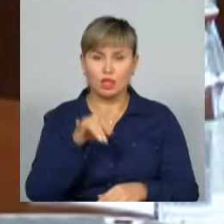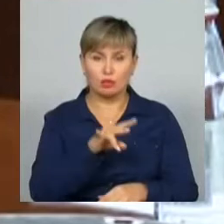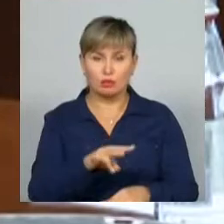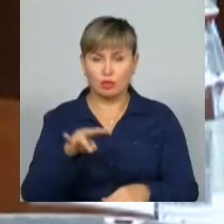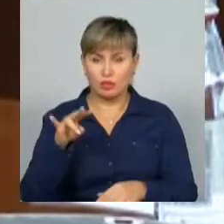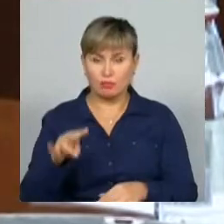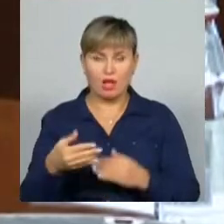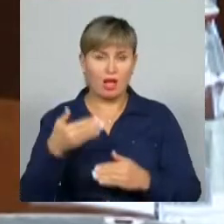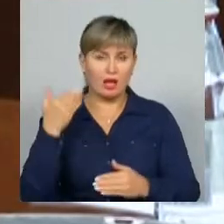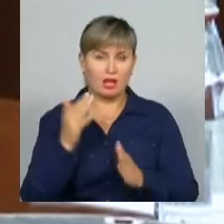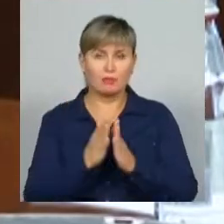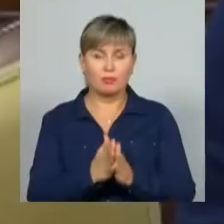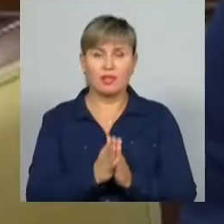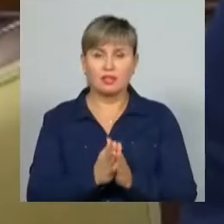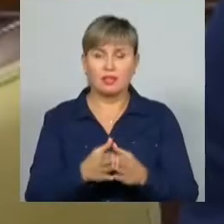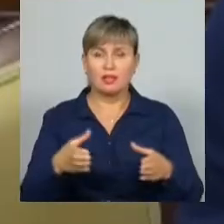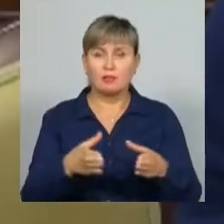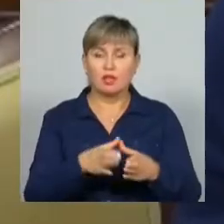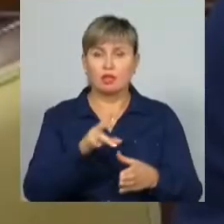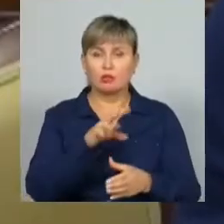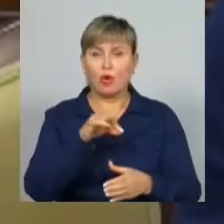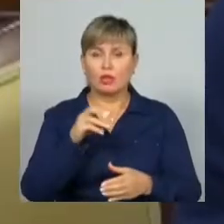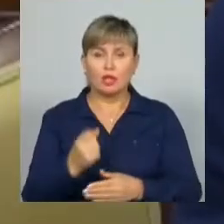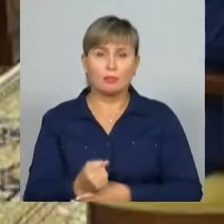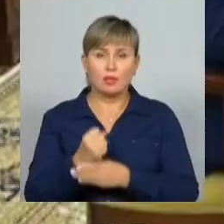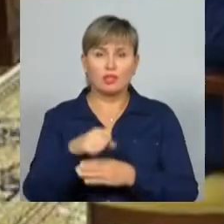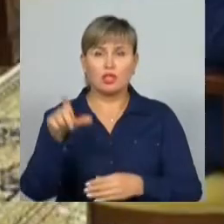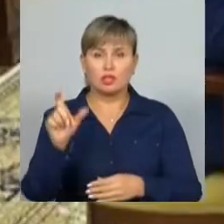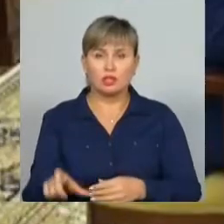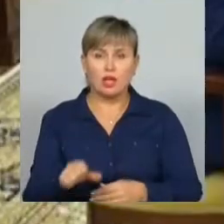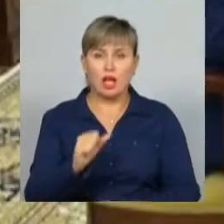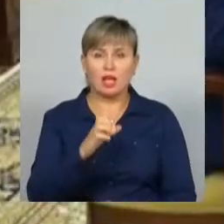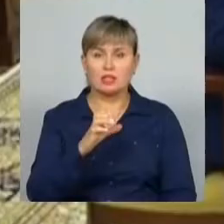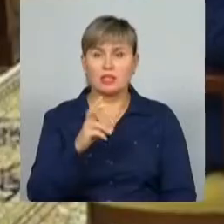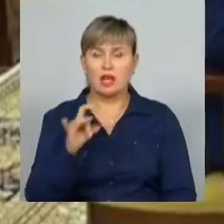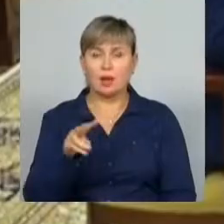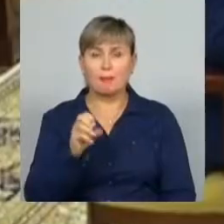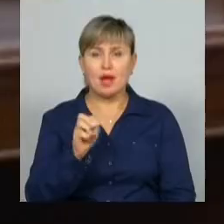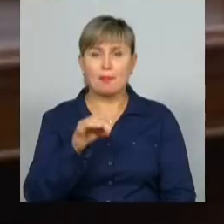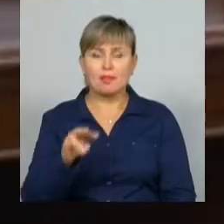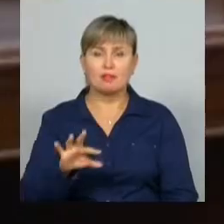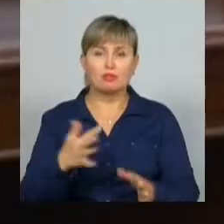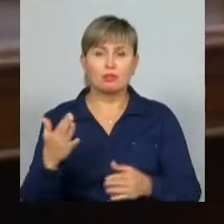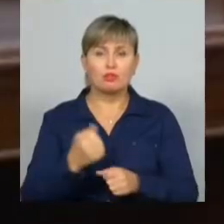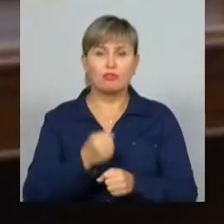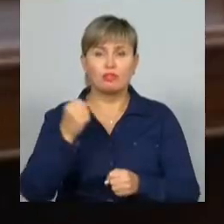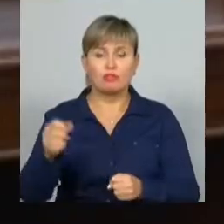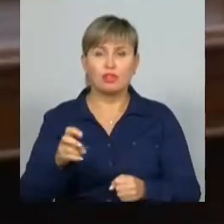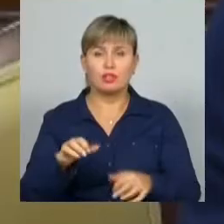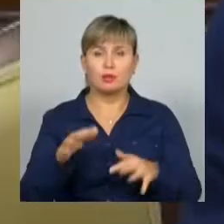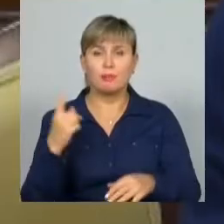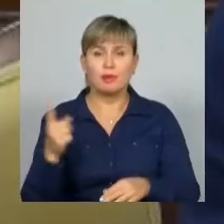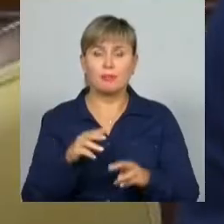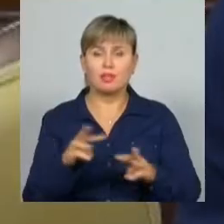ранее попросил фракцию партии нур отан поддержать кандидатуру аскара мамина в случае его выдвижения на пост премьер-министра